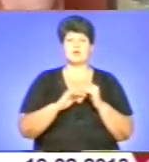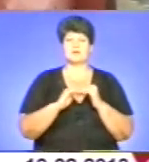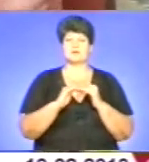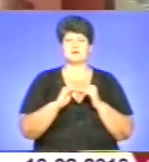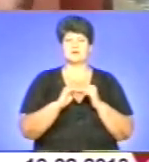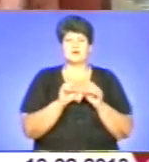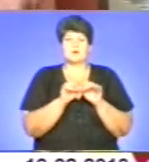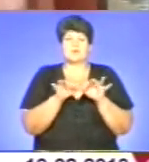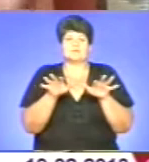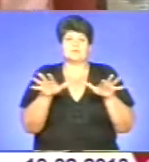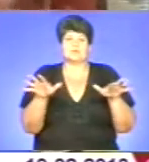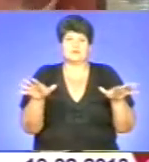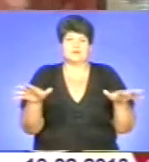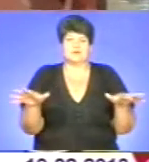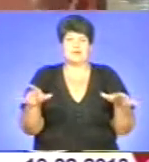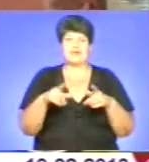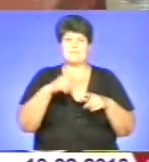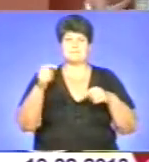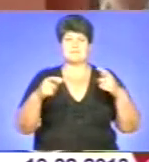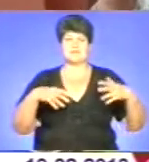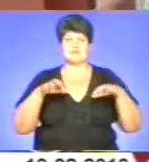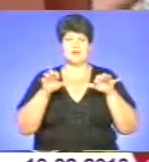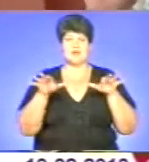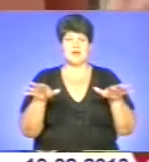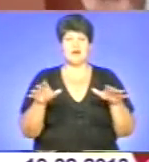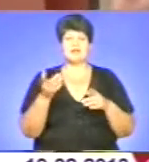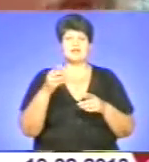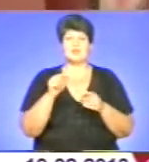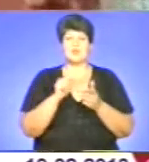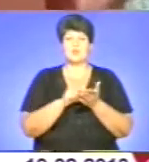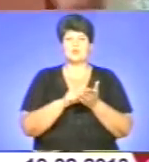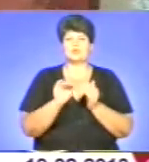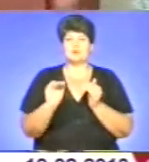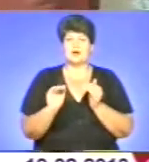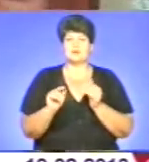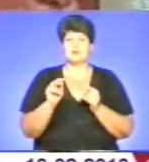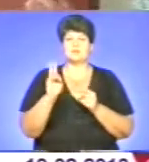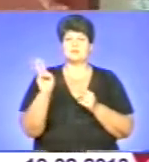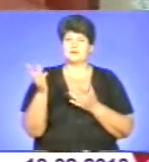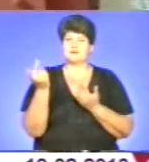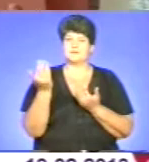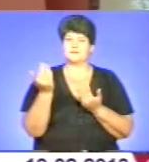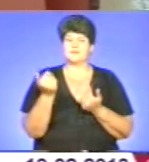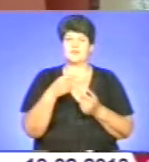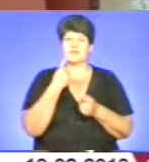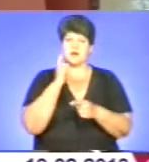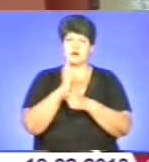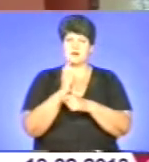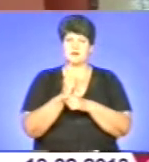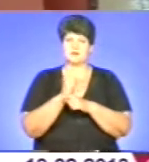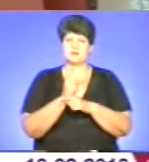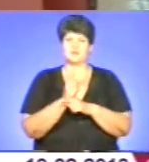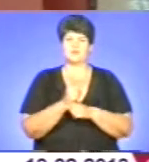розпушила вона Піля і курчатам ко-коко на казала